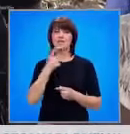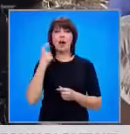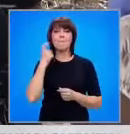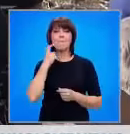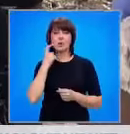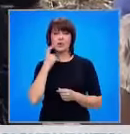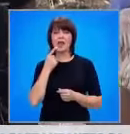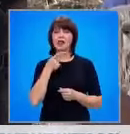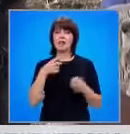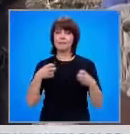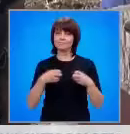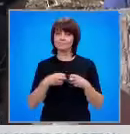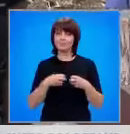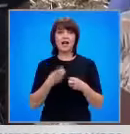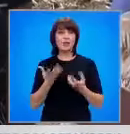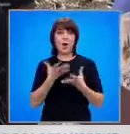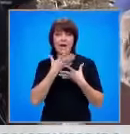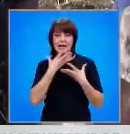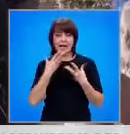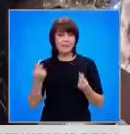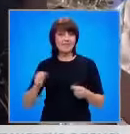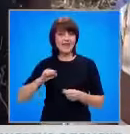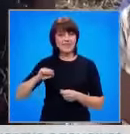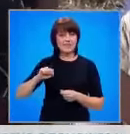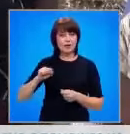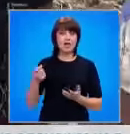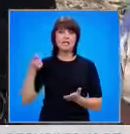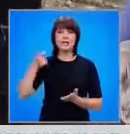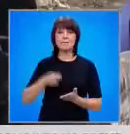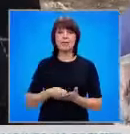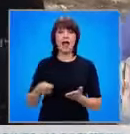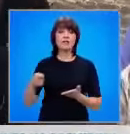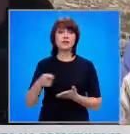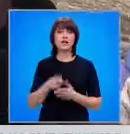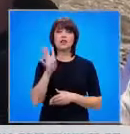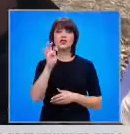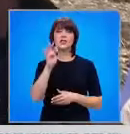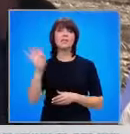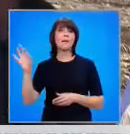застраховка на насъжденията, се изплащат 40% от